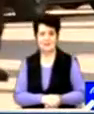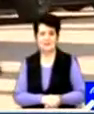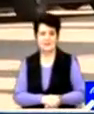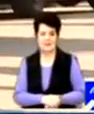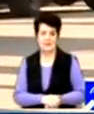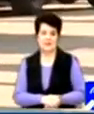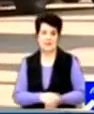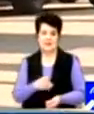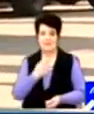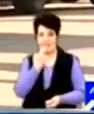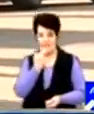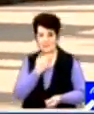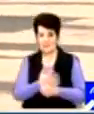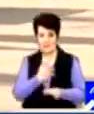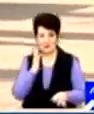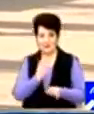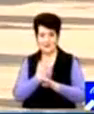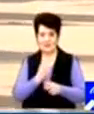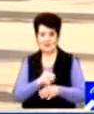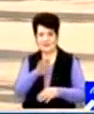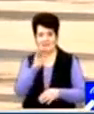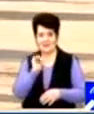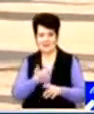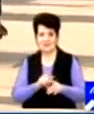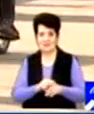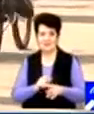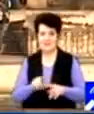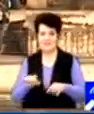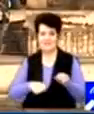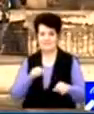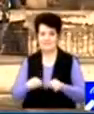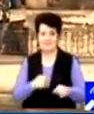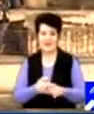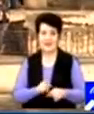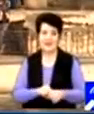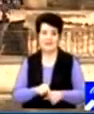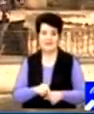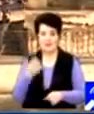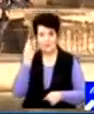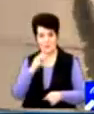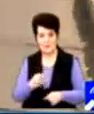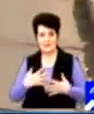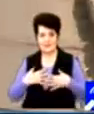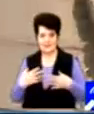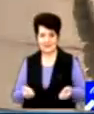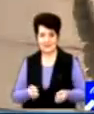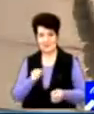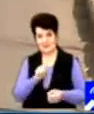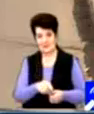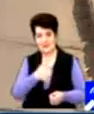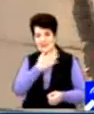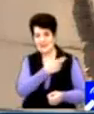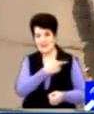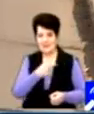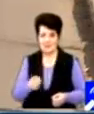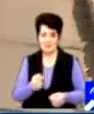nisip. Dar și adulții au făcut coadă la punctele de închiriere a acestor mijloace de transport. Cei care preferă modul sănătos de viață au profitat și ei de timpul